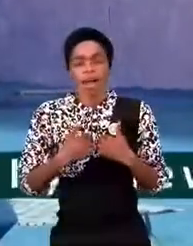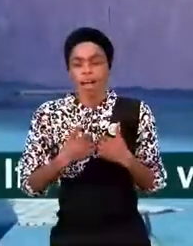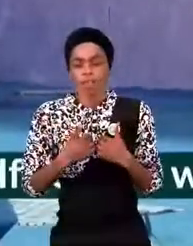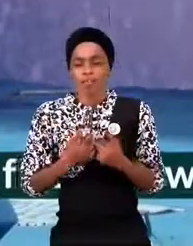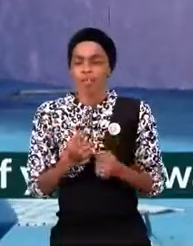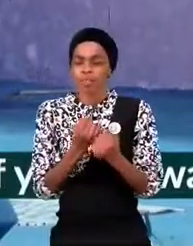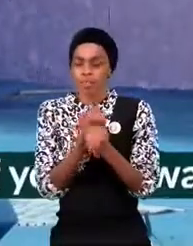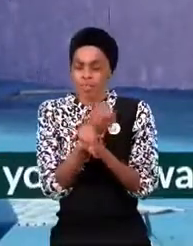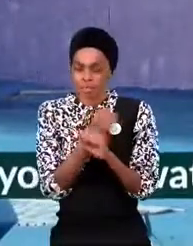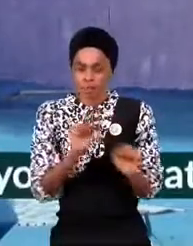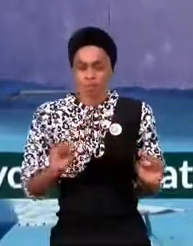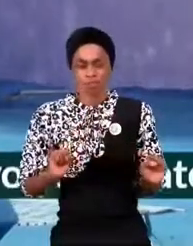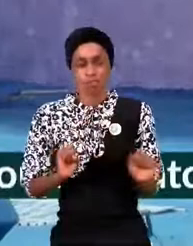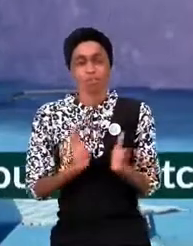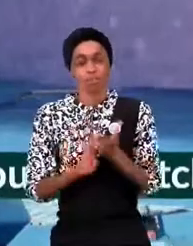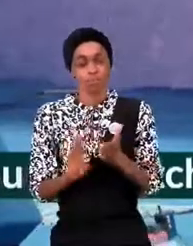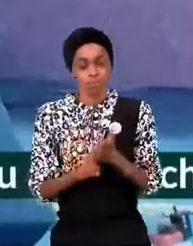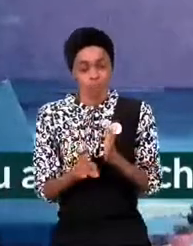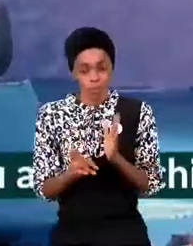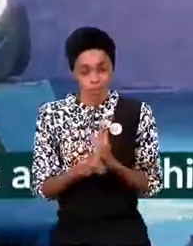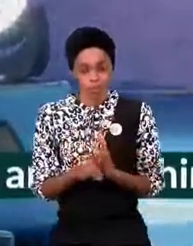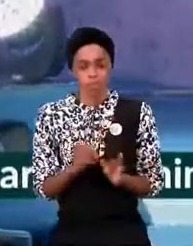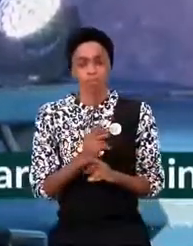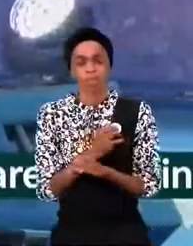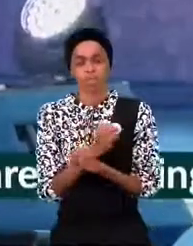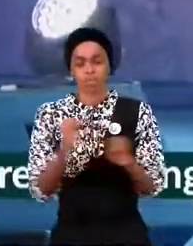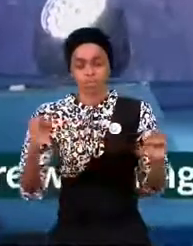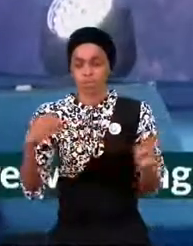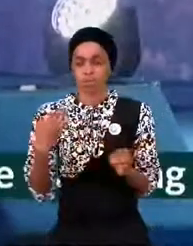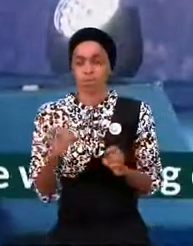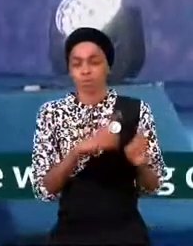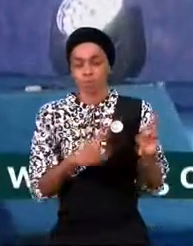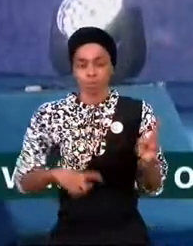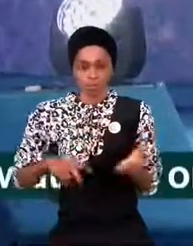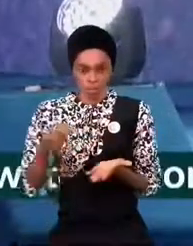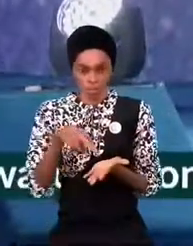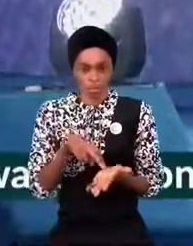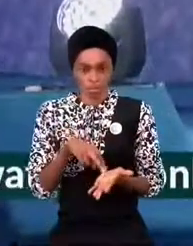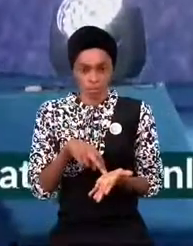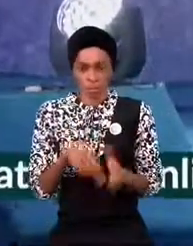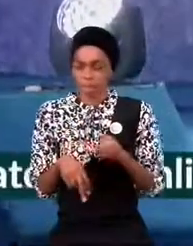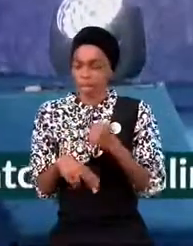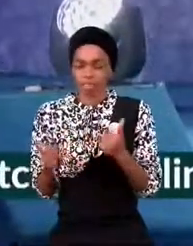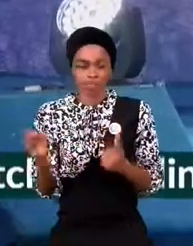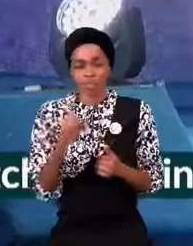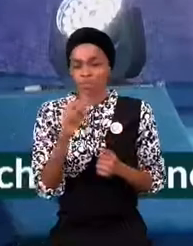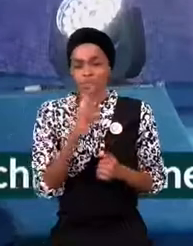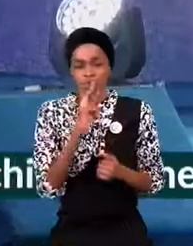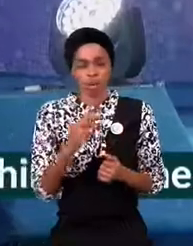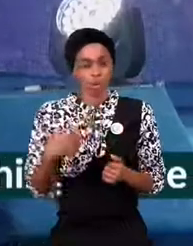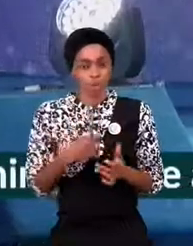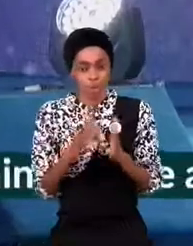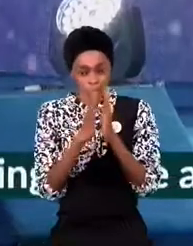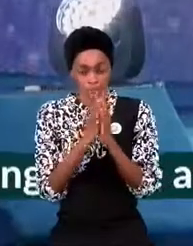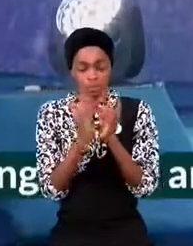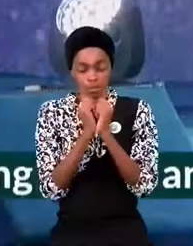la rédemption du Seigneur. Lève-toi, partout où tu es. Nous prions ensemble maintenant pour